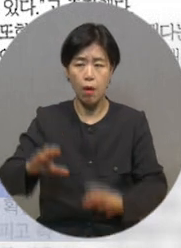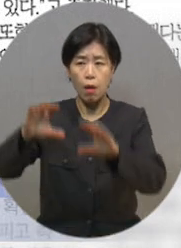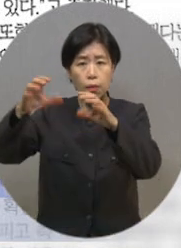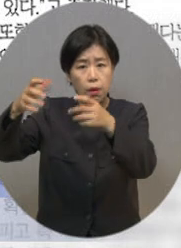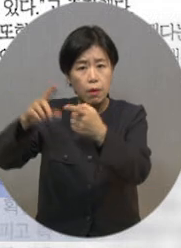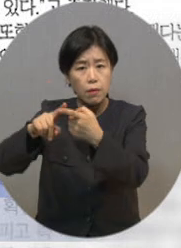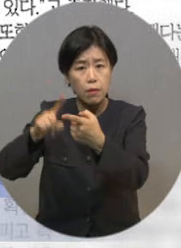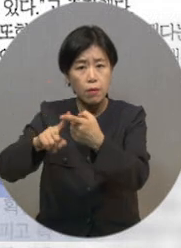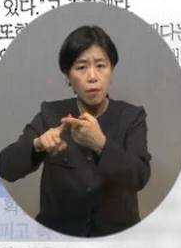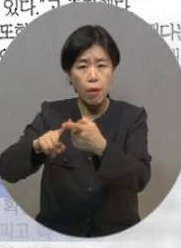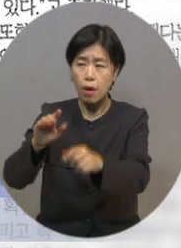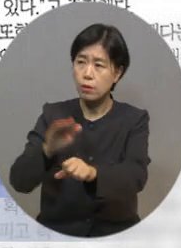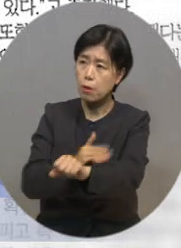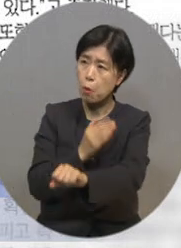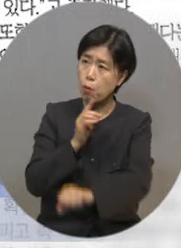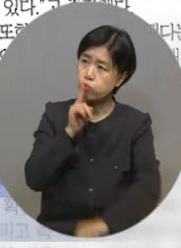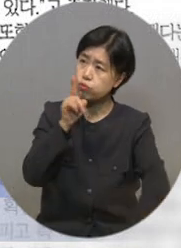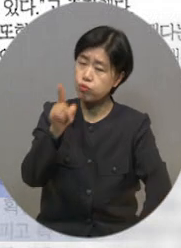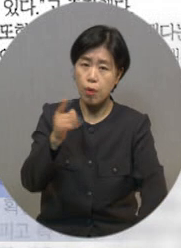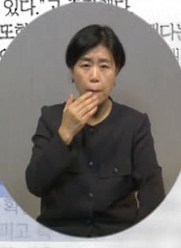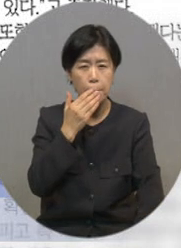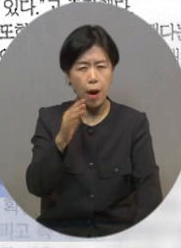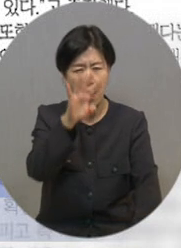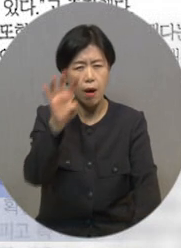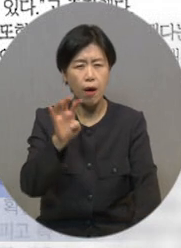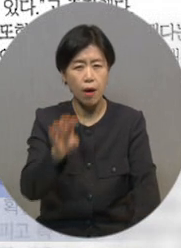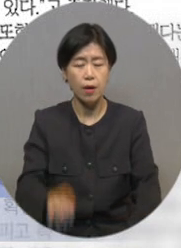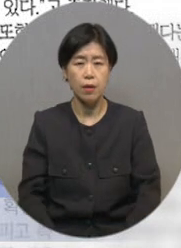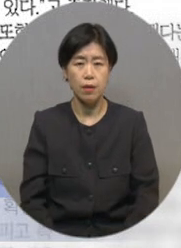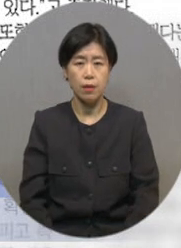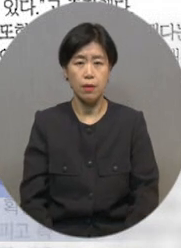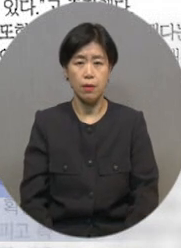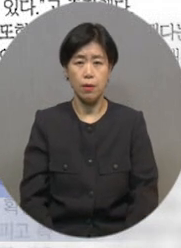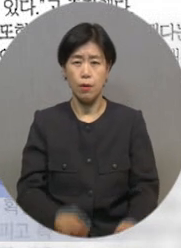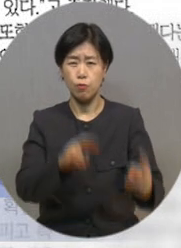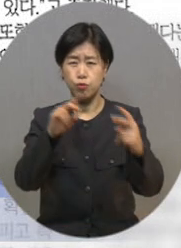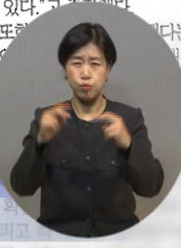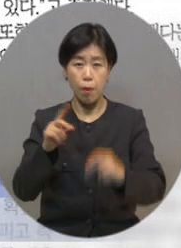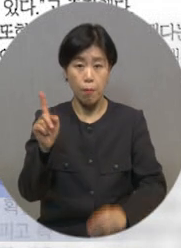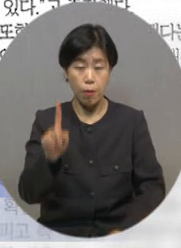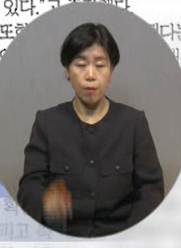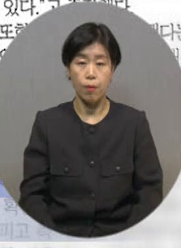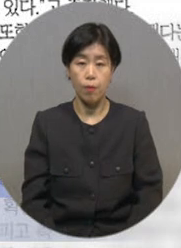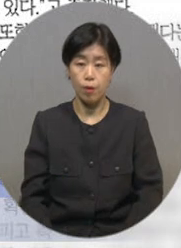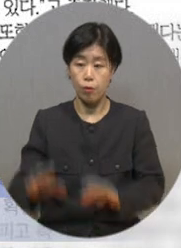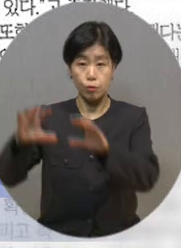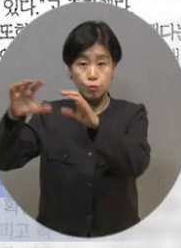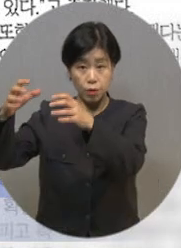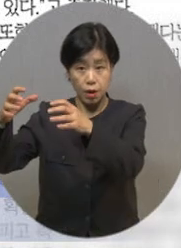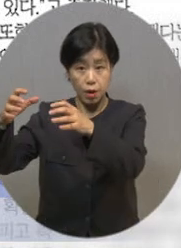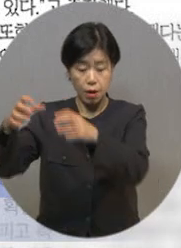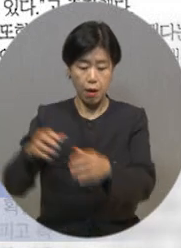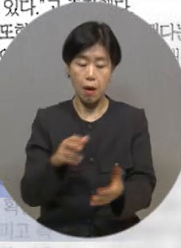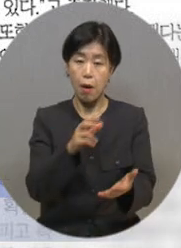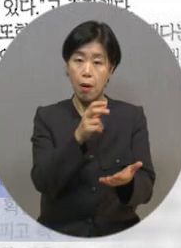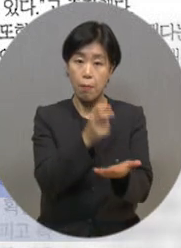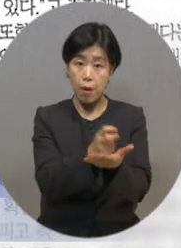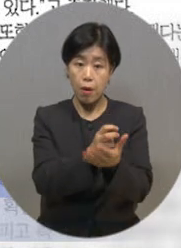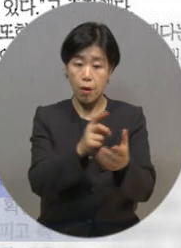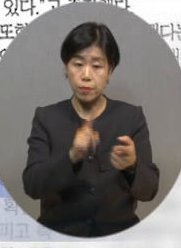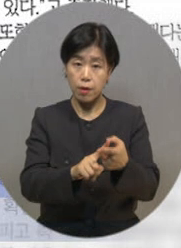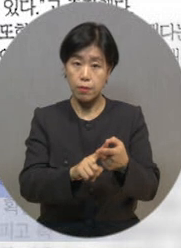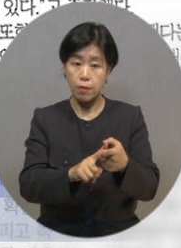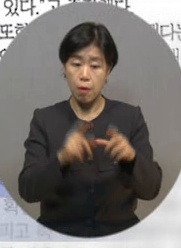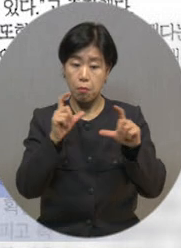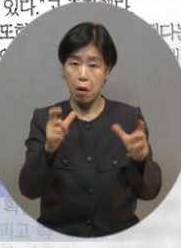묻기는 어렵다는 결정을 내렸는데요 여기에서 논쟁이 되는 부분은 국가 가 시행령을 장기간